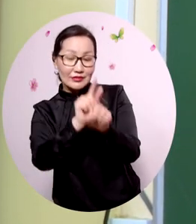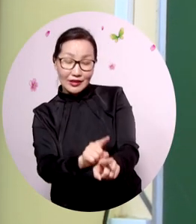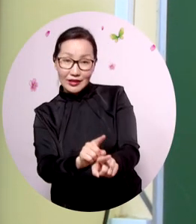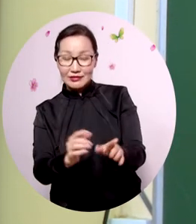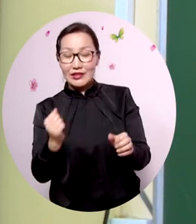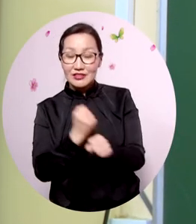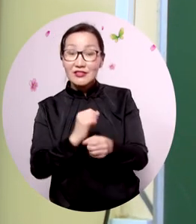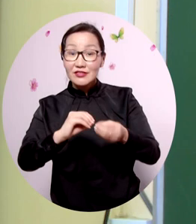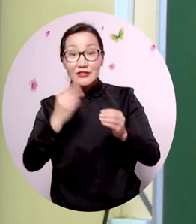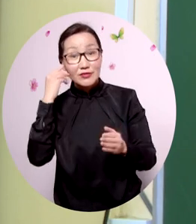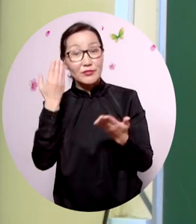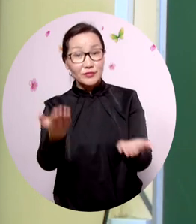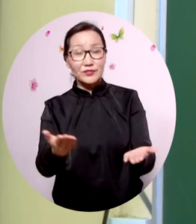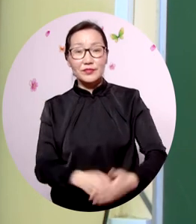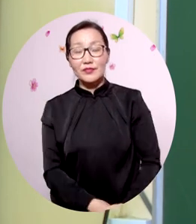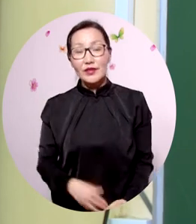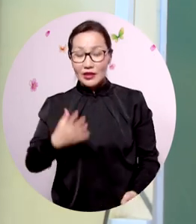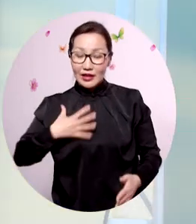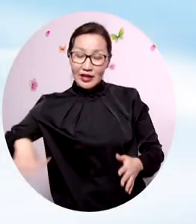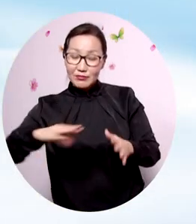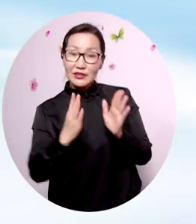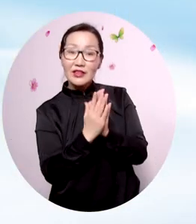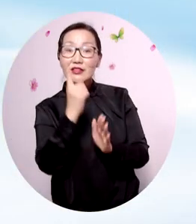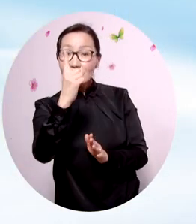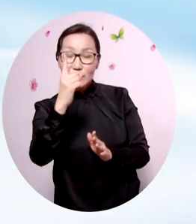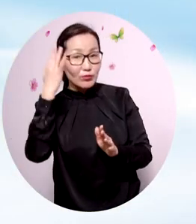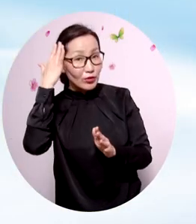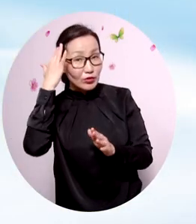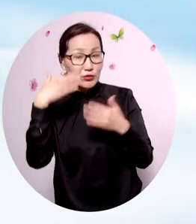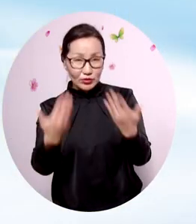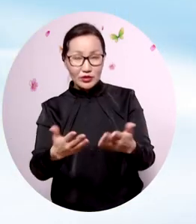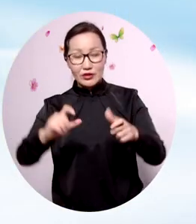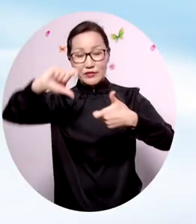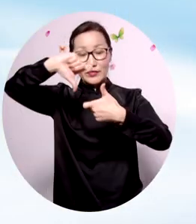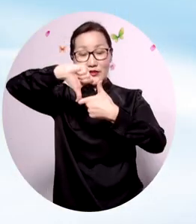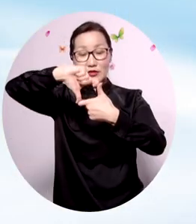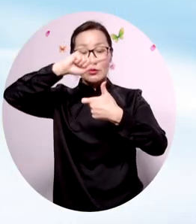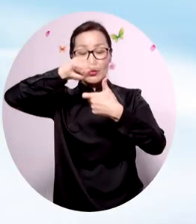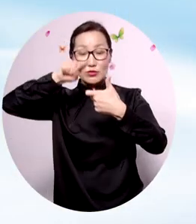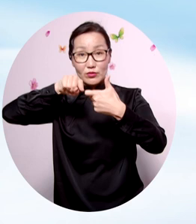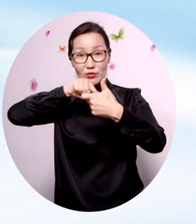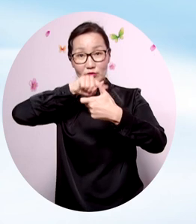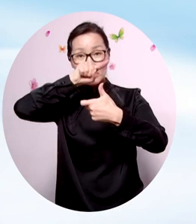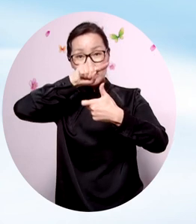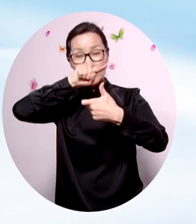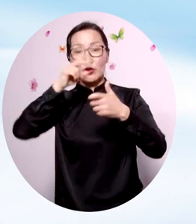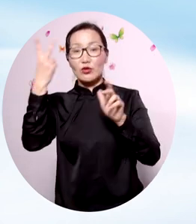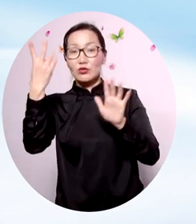дагаад ажиллах хэрэгтэй шүү. За, хамтдаа нэг бодлого бодъё. Квадратын хүрээний урт